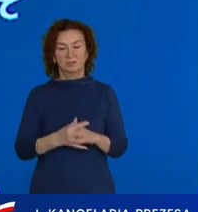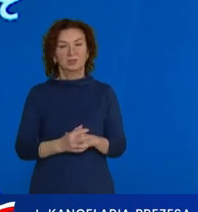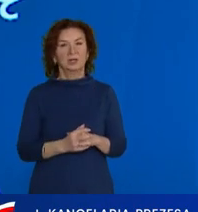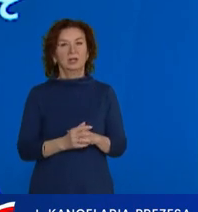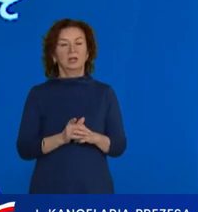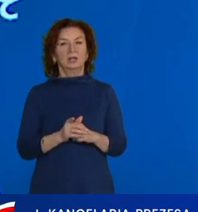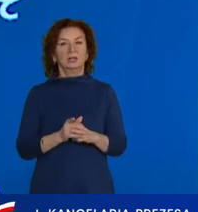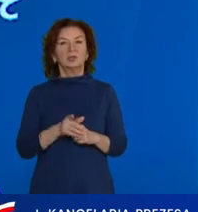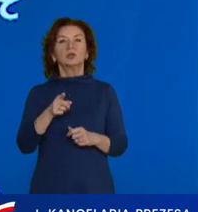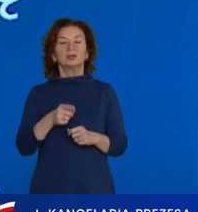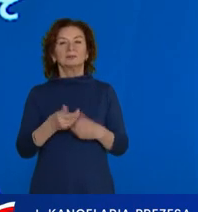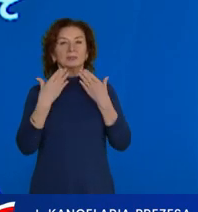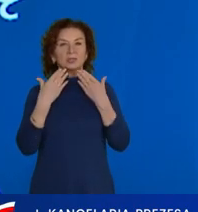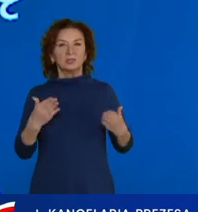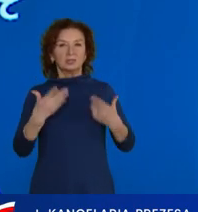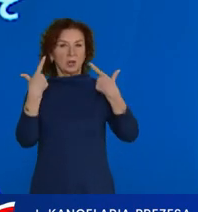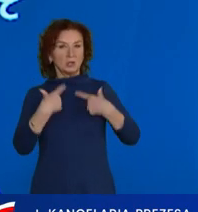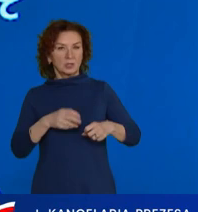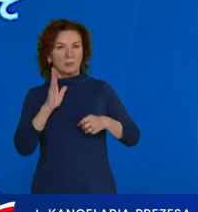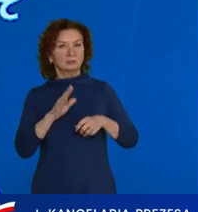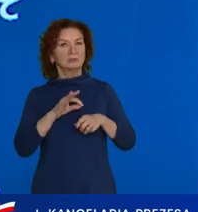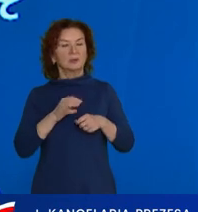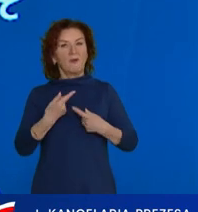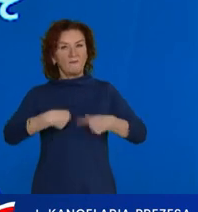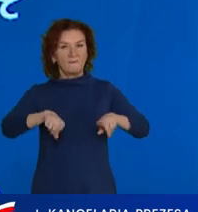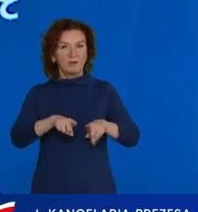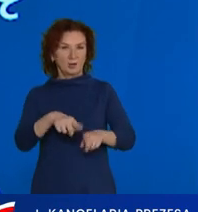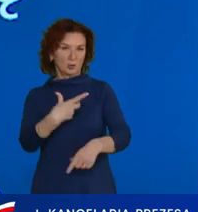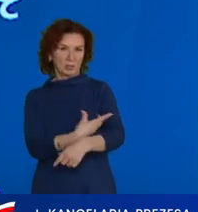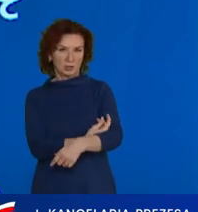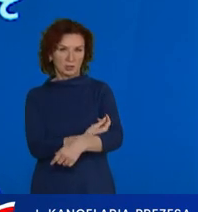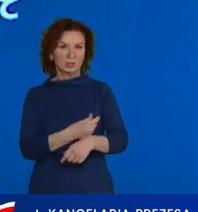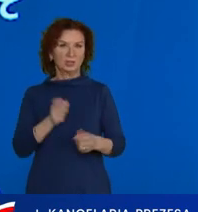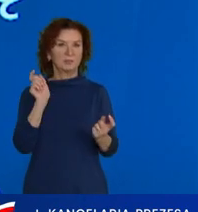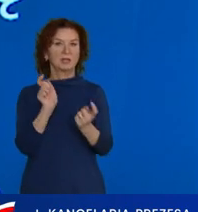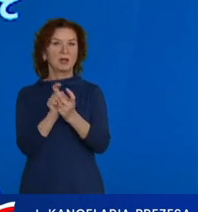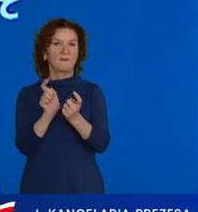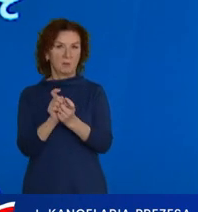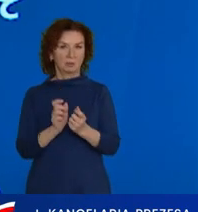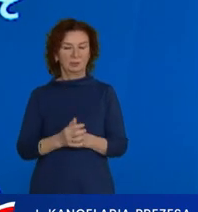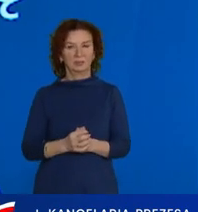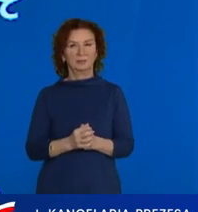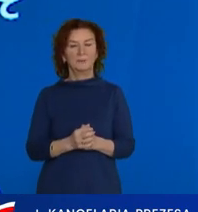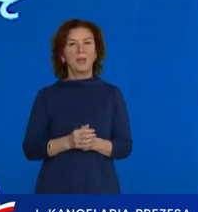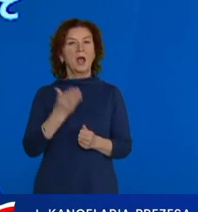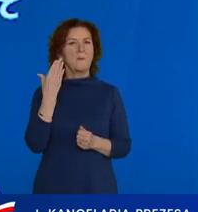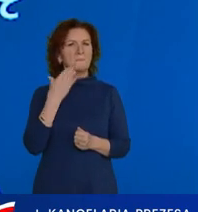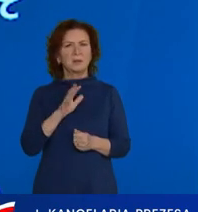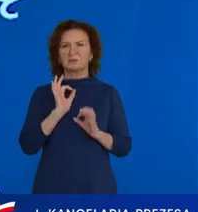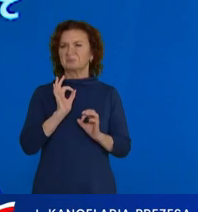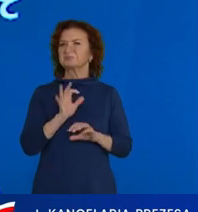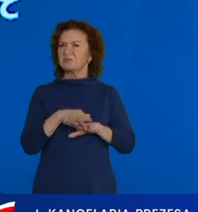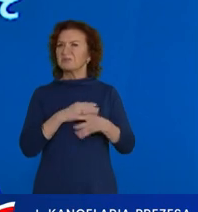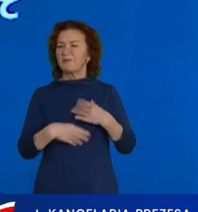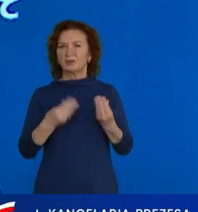które prowadzą w punktach szczepień swoje działania, które bardzo profesjonalnie